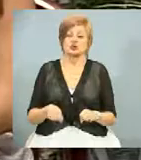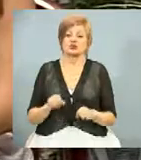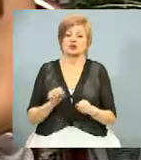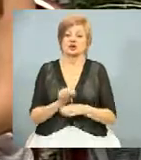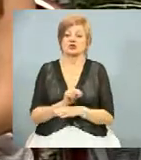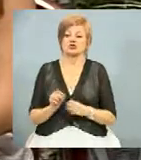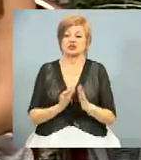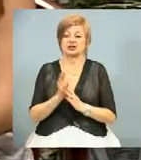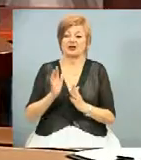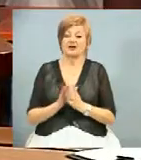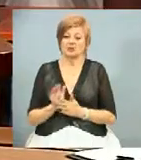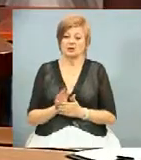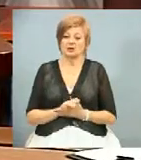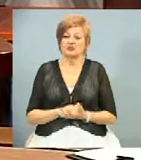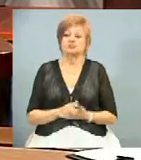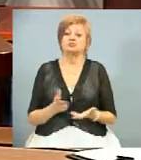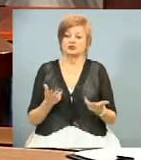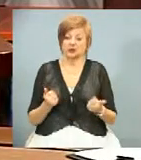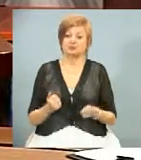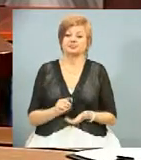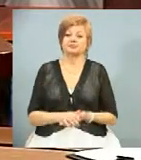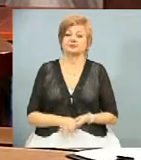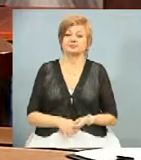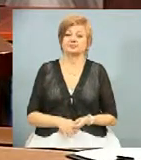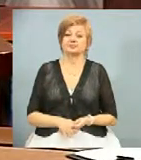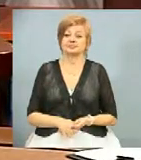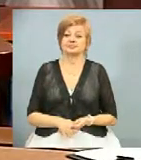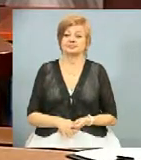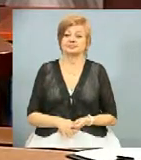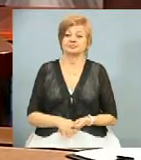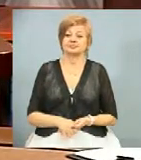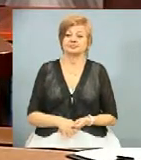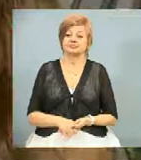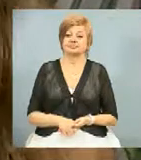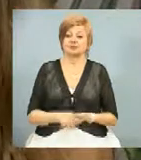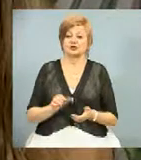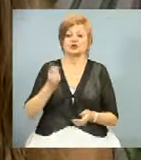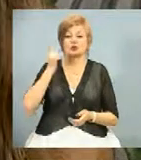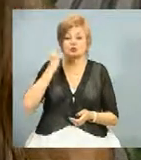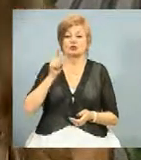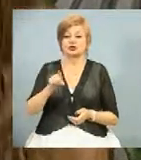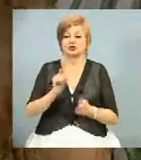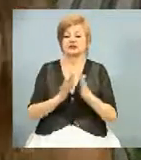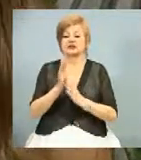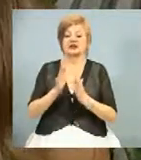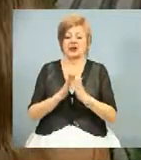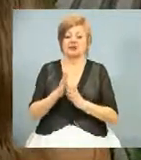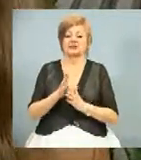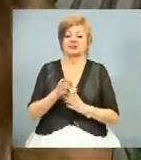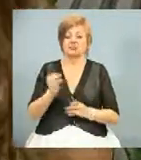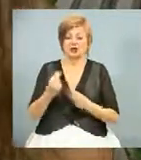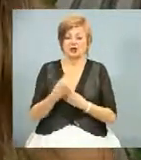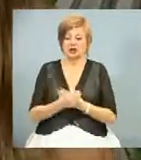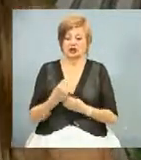серед людей? Так. Так. Да? Як ти гадаєш, ти лікуєшся там, лікарськими